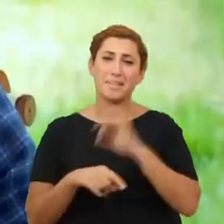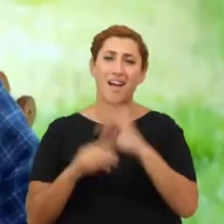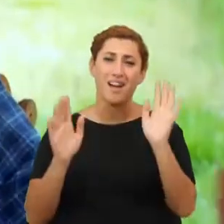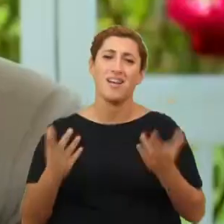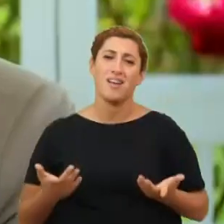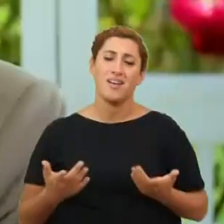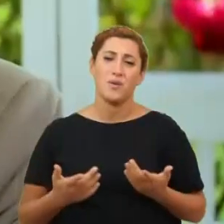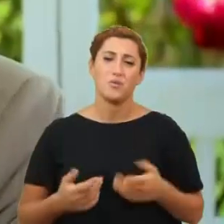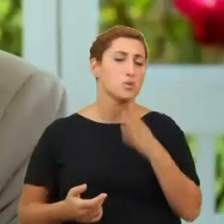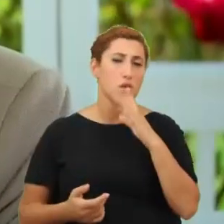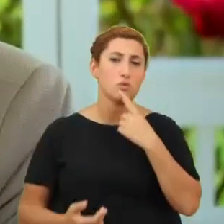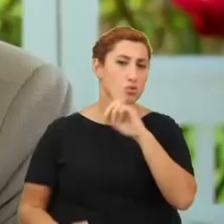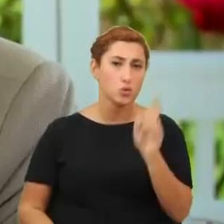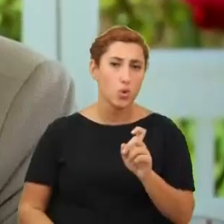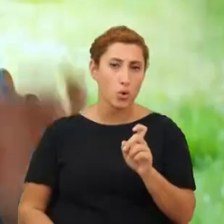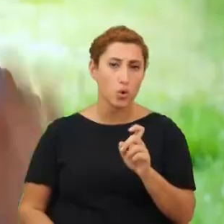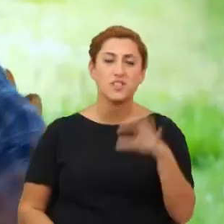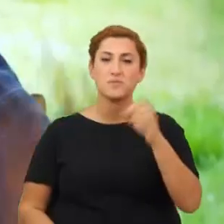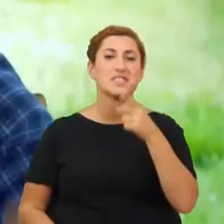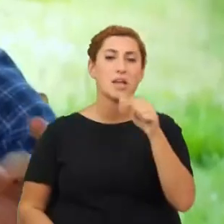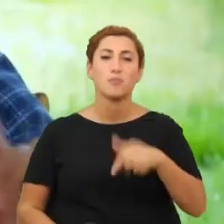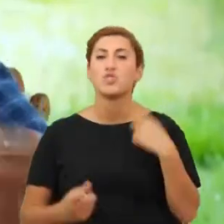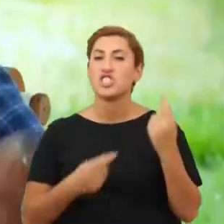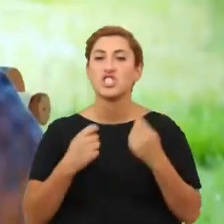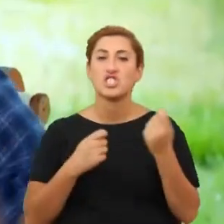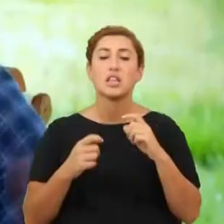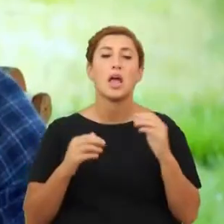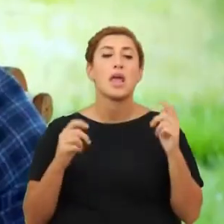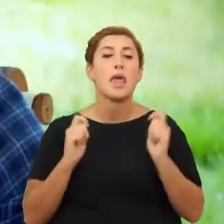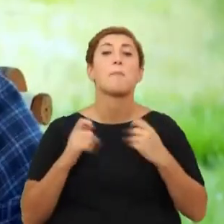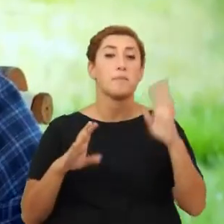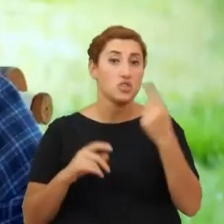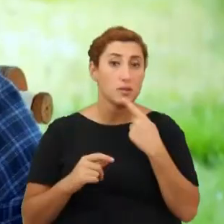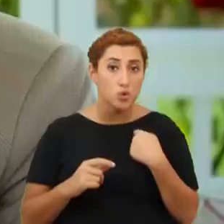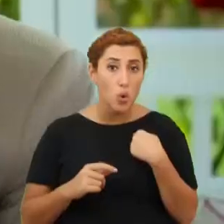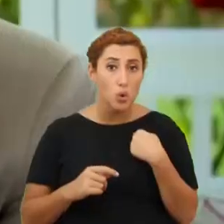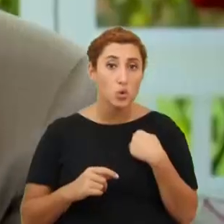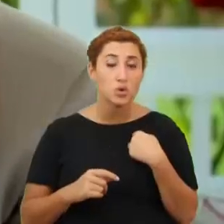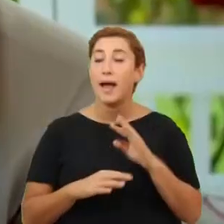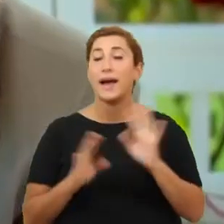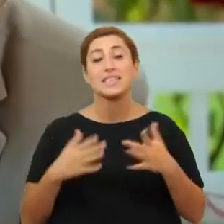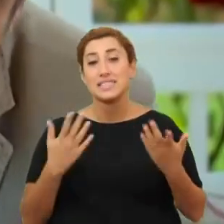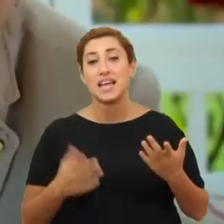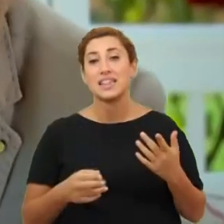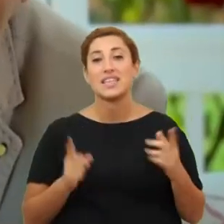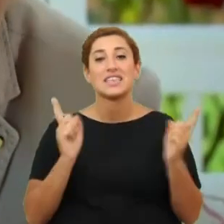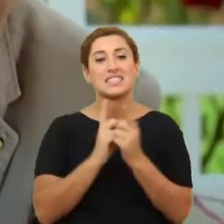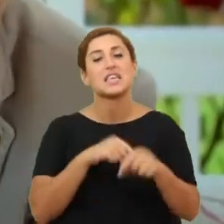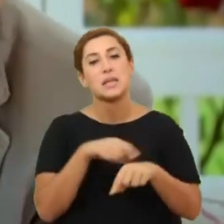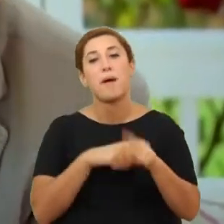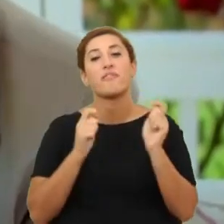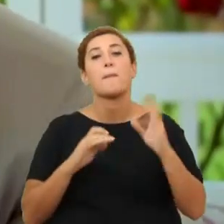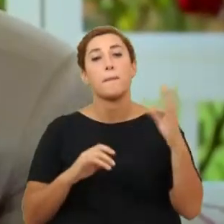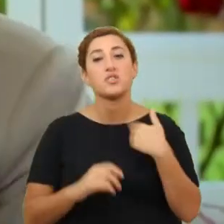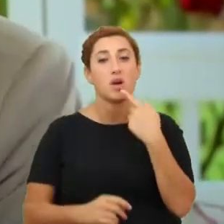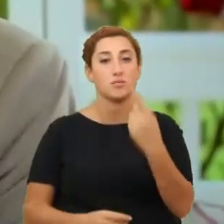dakika, son kez soruyorum. Şimdi sen bu işi halledemeyeceğini mi söylüyorsun sen? Hayır, yani kısa vadede